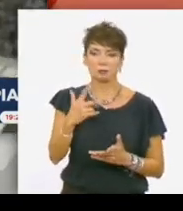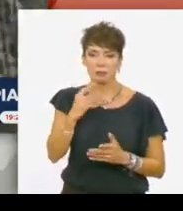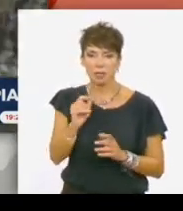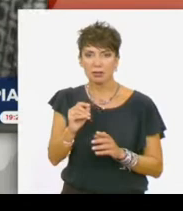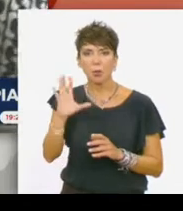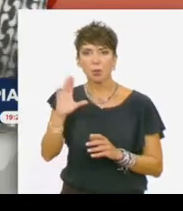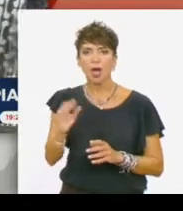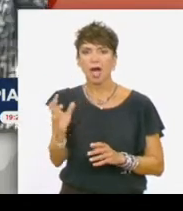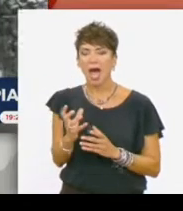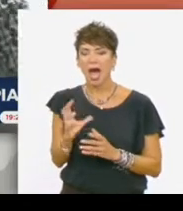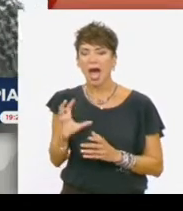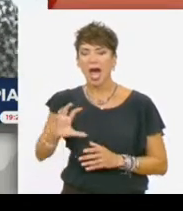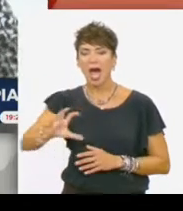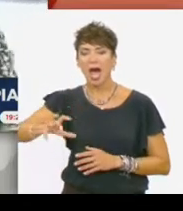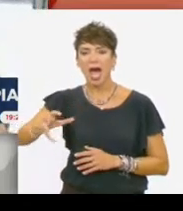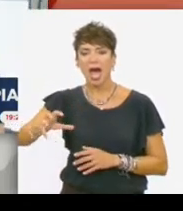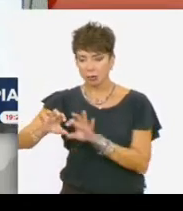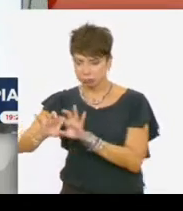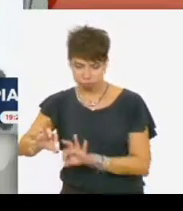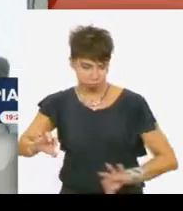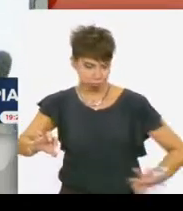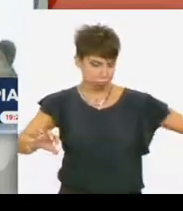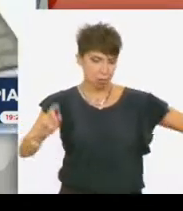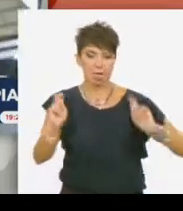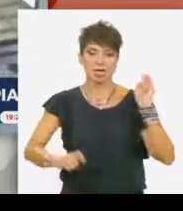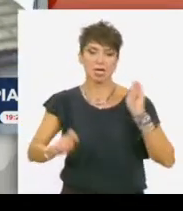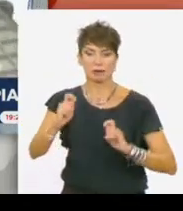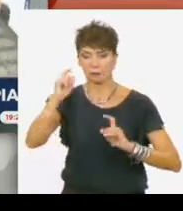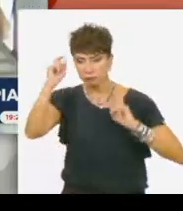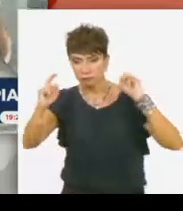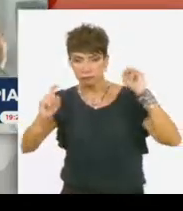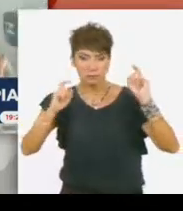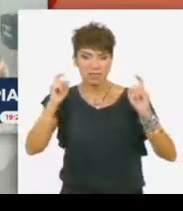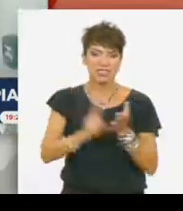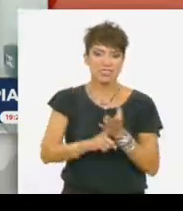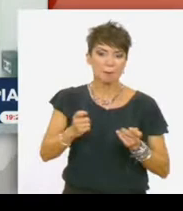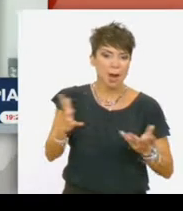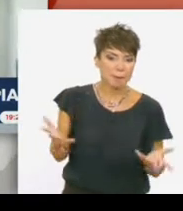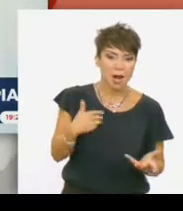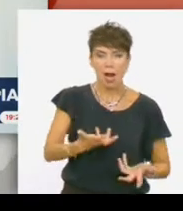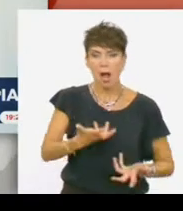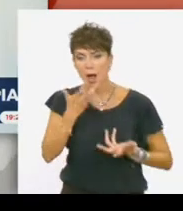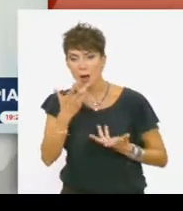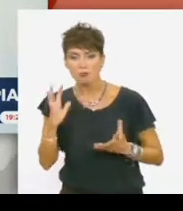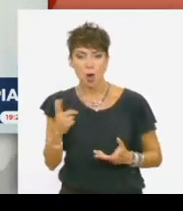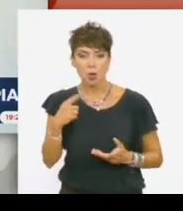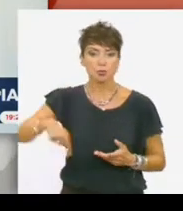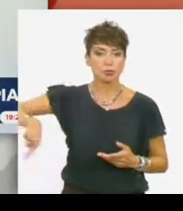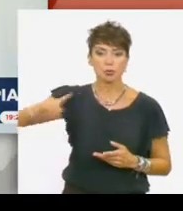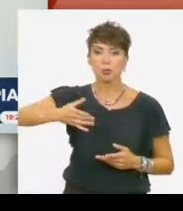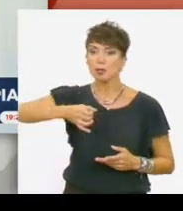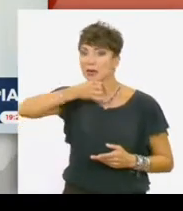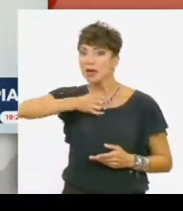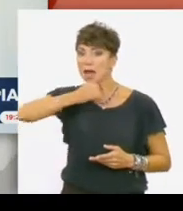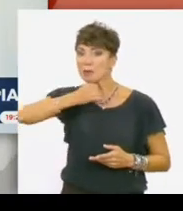εγκαταστάσεις σε αέριο, φυσικό αέριο, και ήταν προβληματισμένη πώς θα θερμανθεί αυτή και οι περίλικες